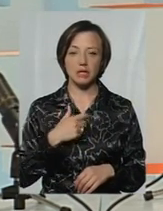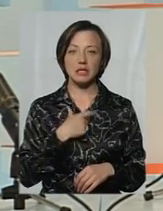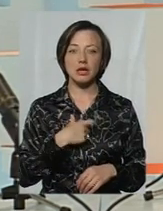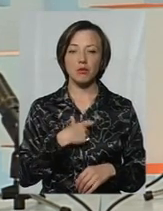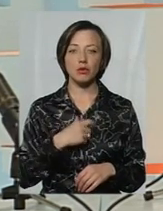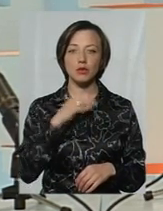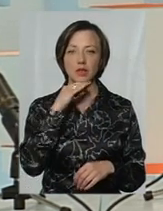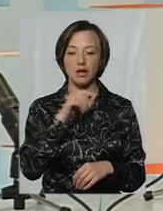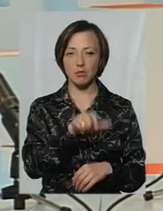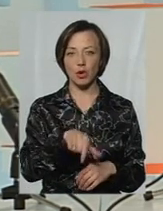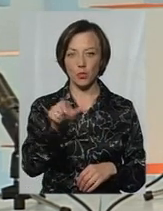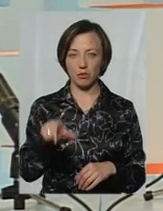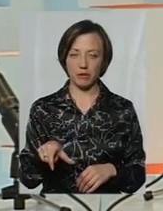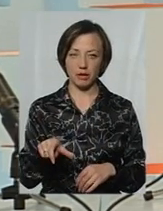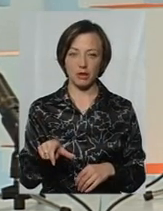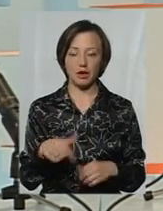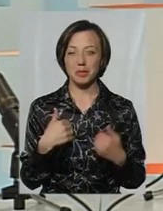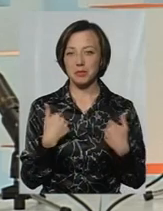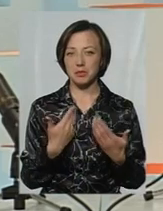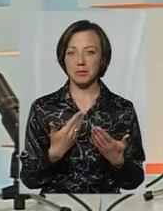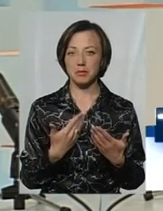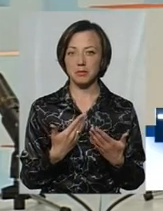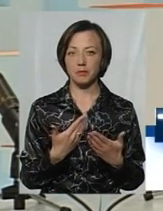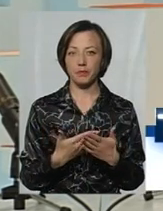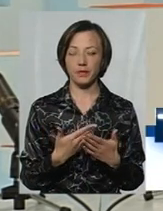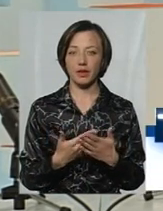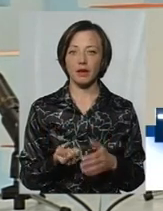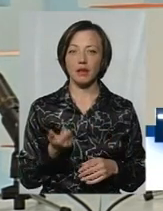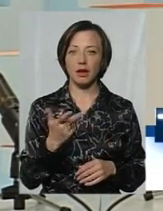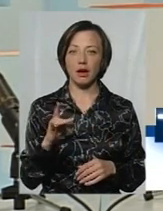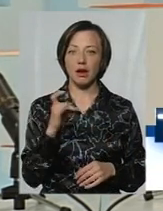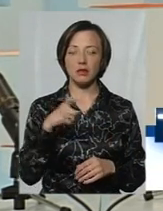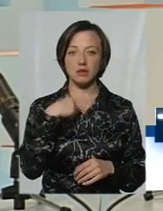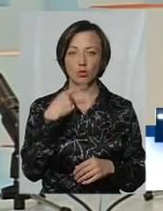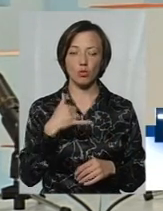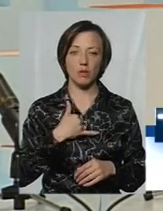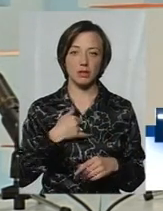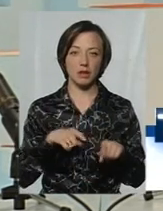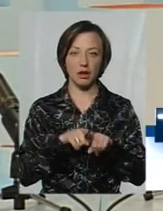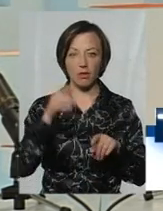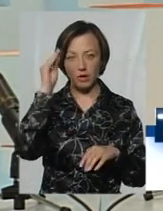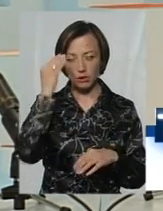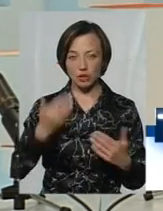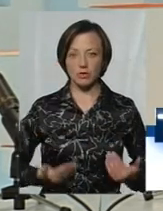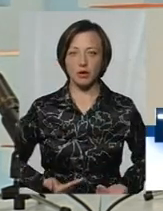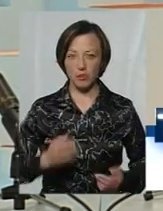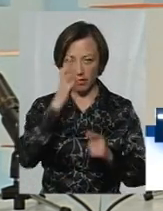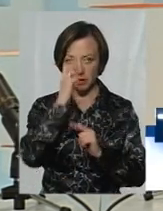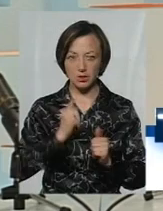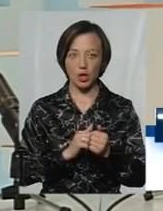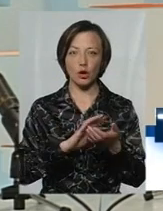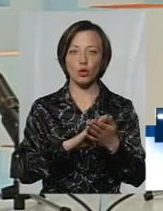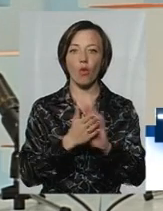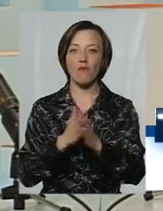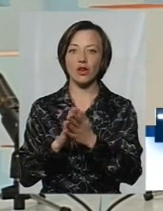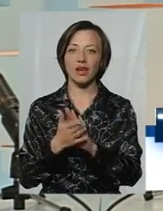самодостатніми людьми. Мені, от я кілька разів вже казала, в мене не таке враження, що ми живемо в країні договорників і